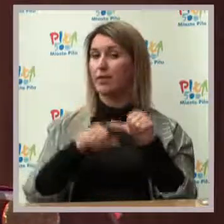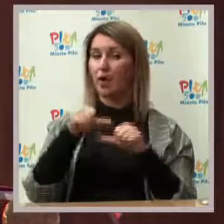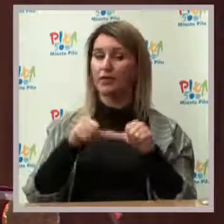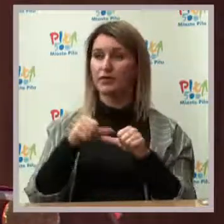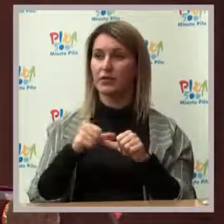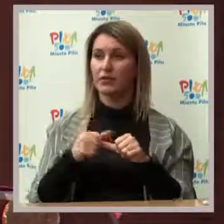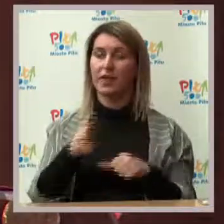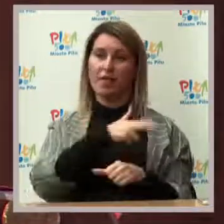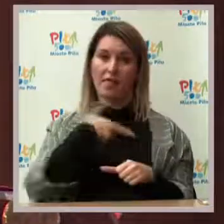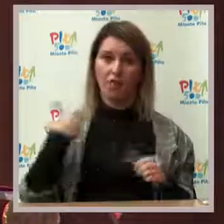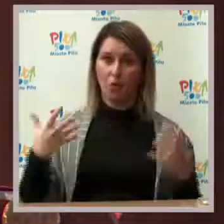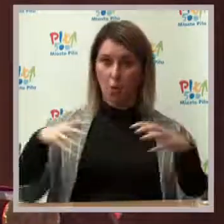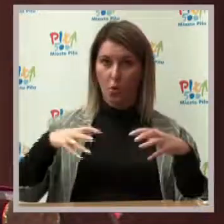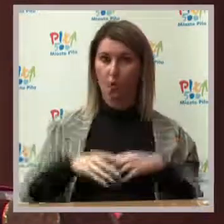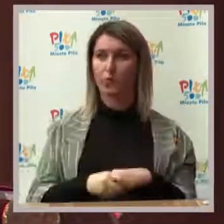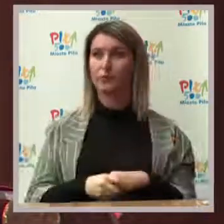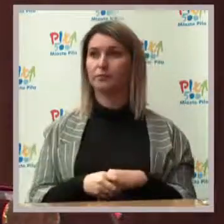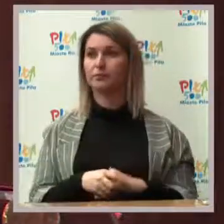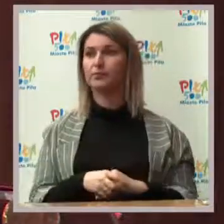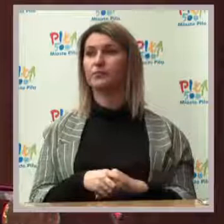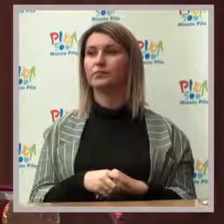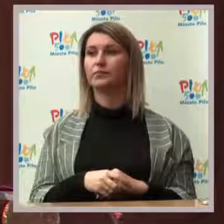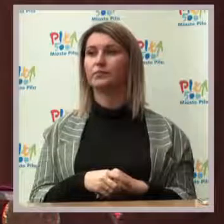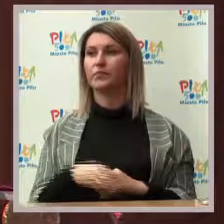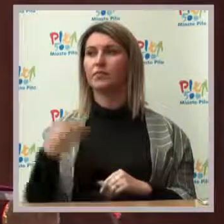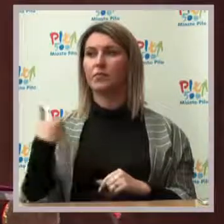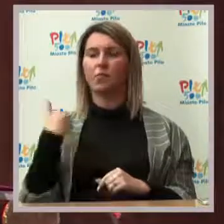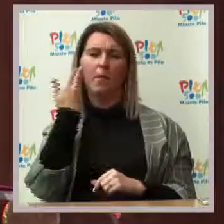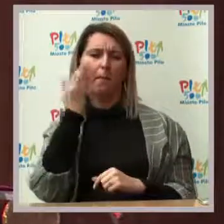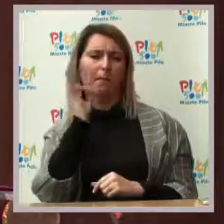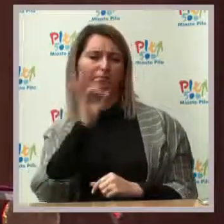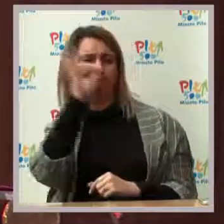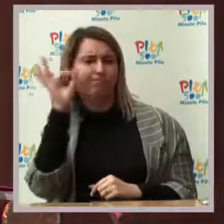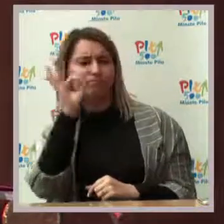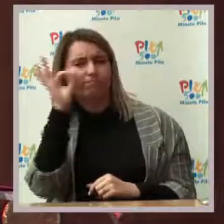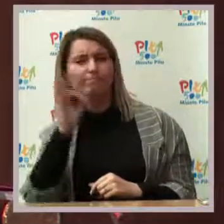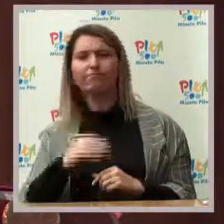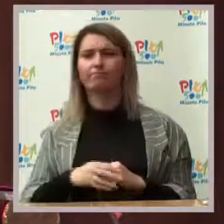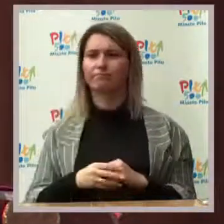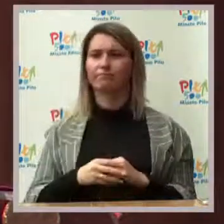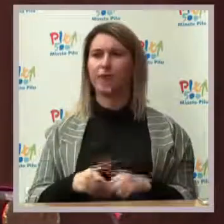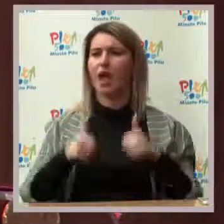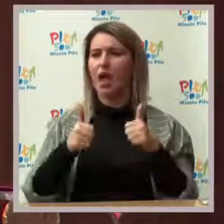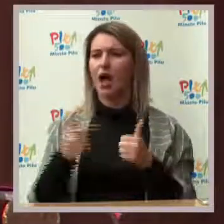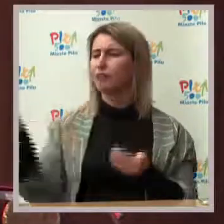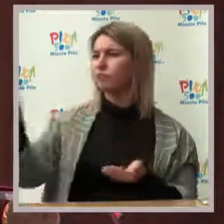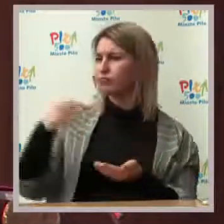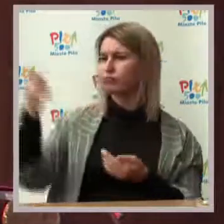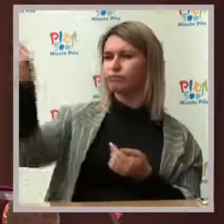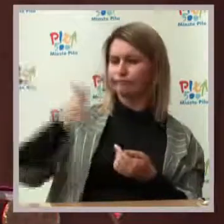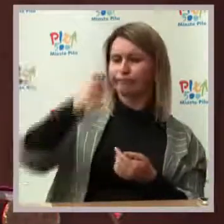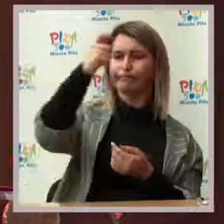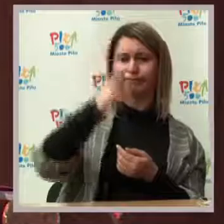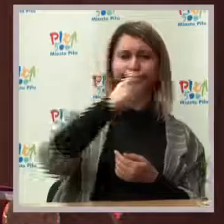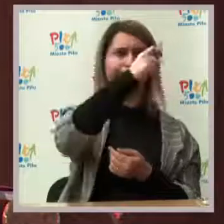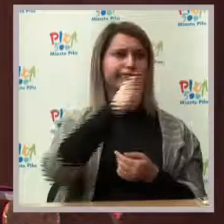25-lecia naszego klubu. Była zatem świetna okazja, żeby kilka pokoleń zawodników